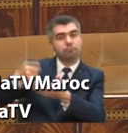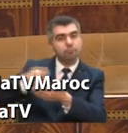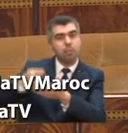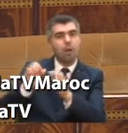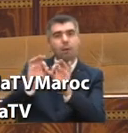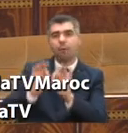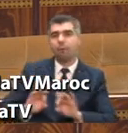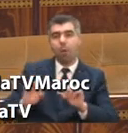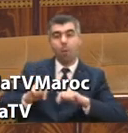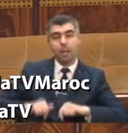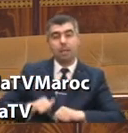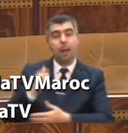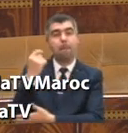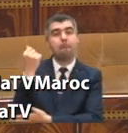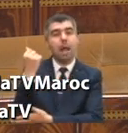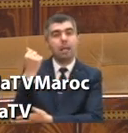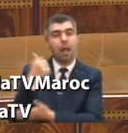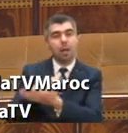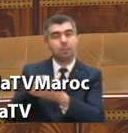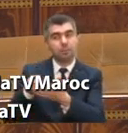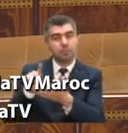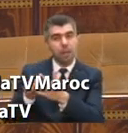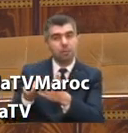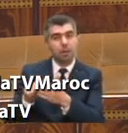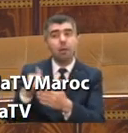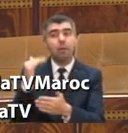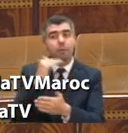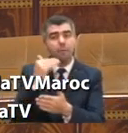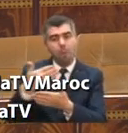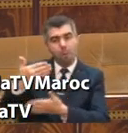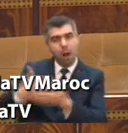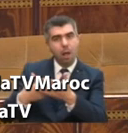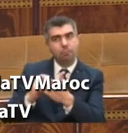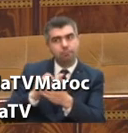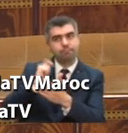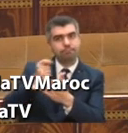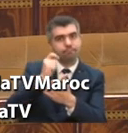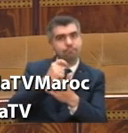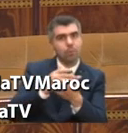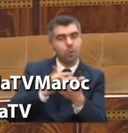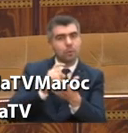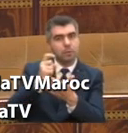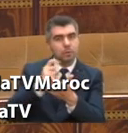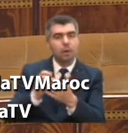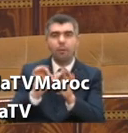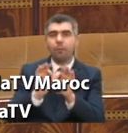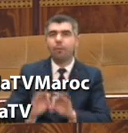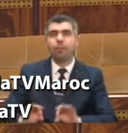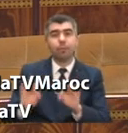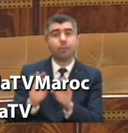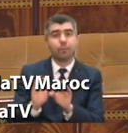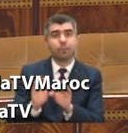الشأن، عليكم أن تبحثوا على كيفية أداء هذه المقاولات، فهي تعاني وهذا